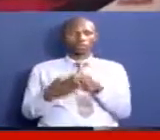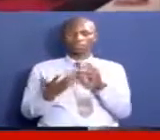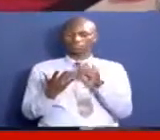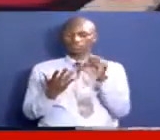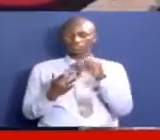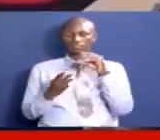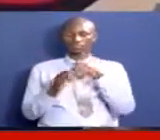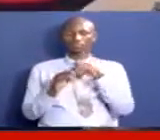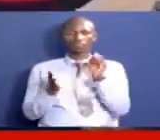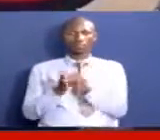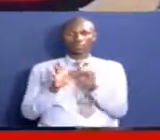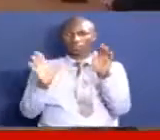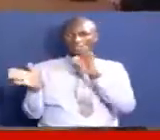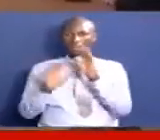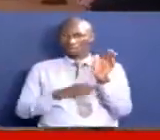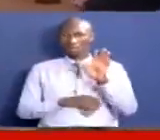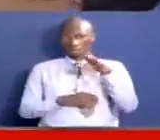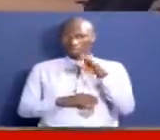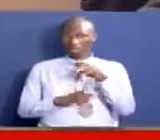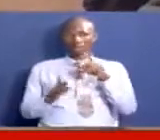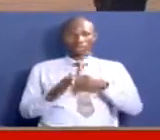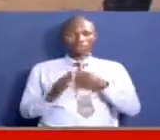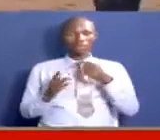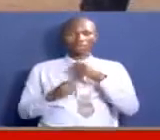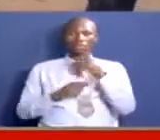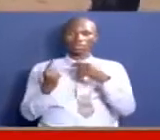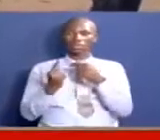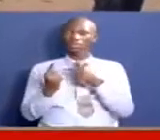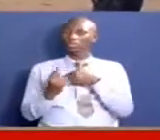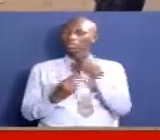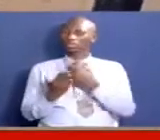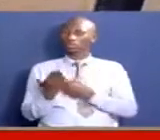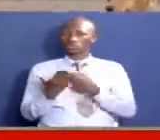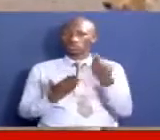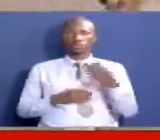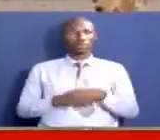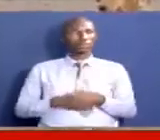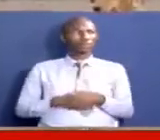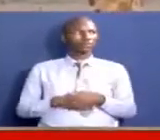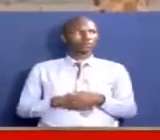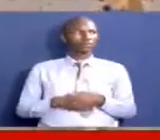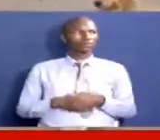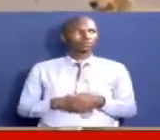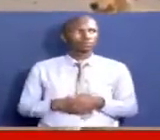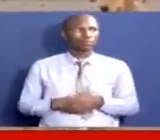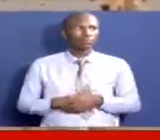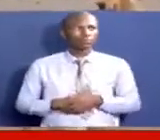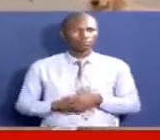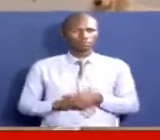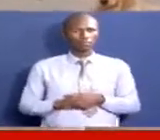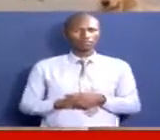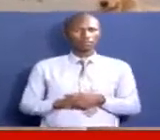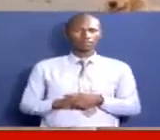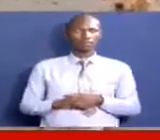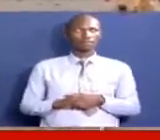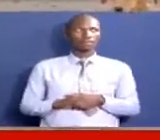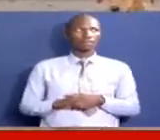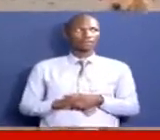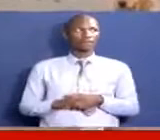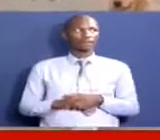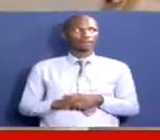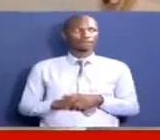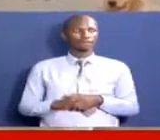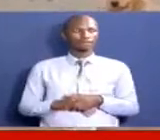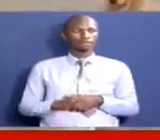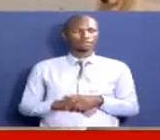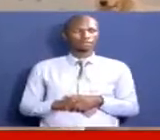wa chama kicha wae pa ulova ni wakutwaiwa chumwani tuendete na mundu andike kaji ba yathe mwane kiola kuko ate kadi ya